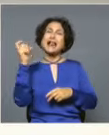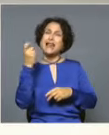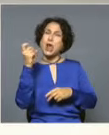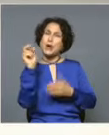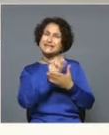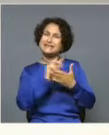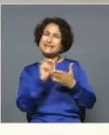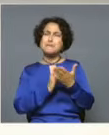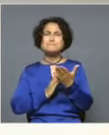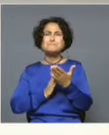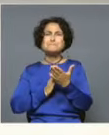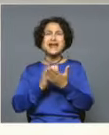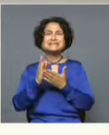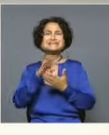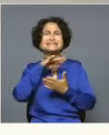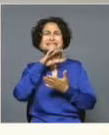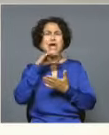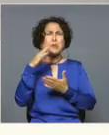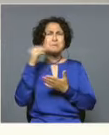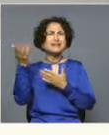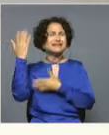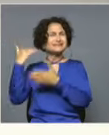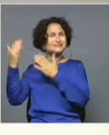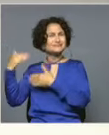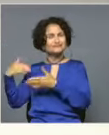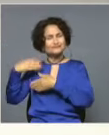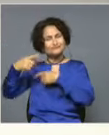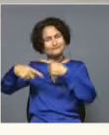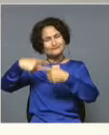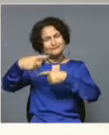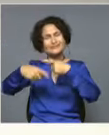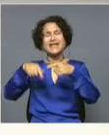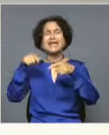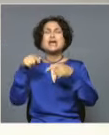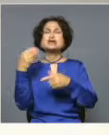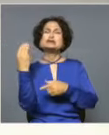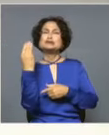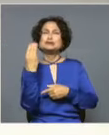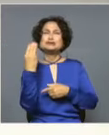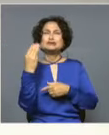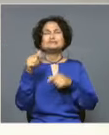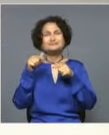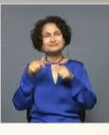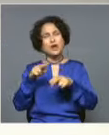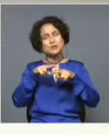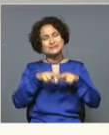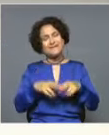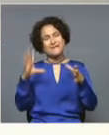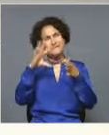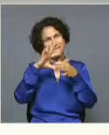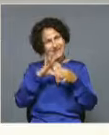писменост през старобългарската кирилица до днес. Това е буквичката, която за нас представлява връзка с онова